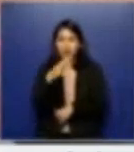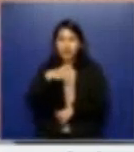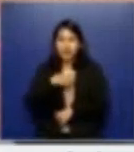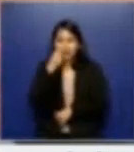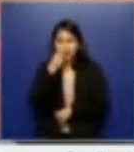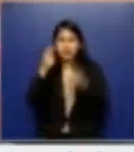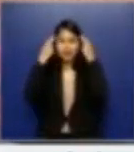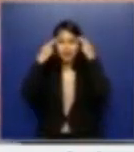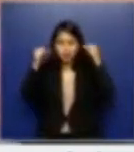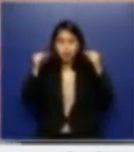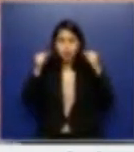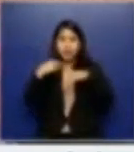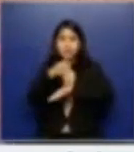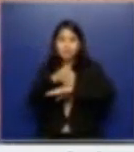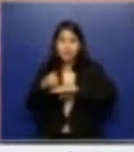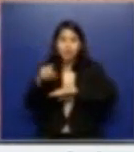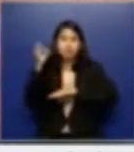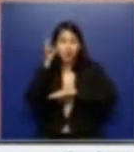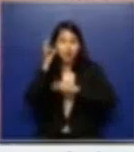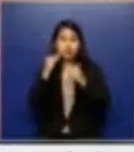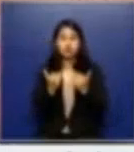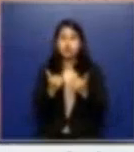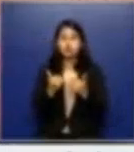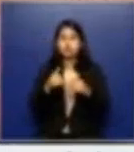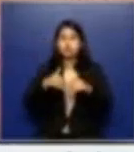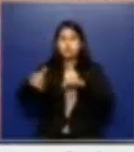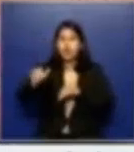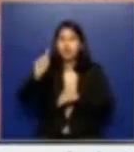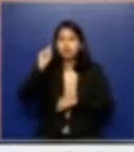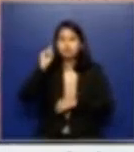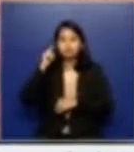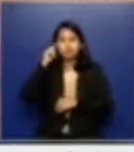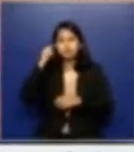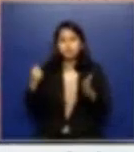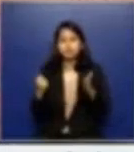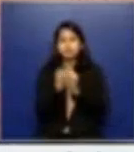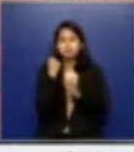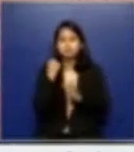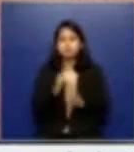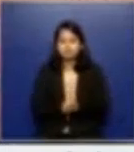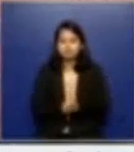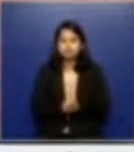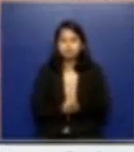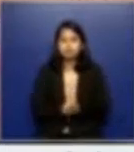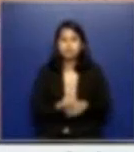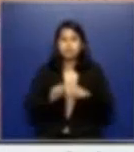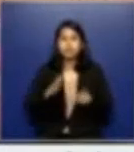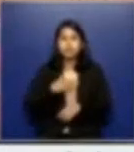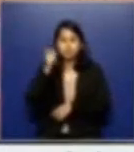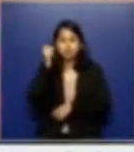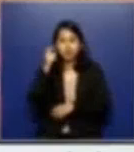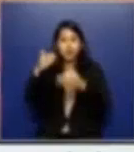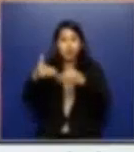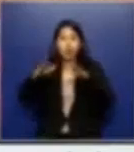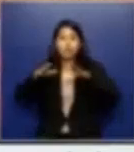ายกรัฐมนตรีนั่งฟังก็ท่านไม่อยู่ก็เสียดายครับแต่เข้าใจว่าท่านนั่งฟังอยู่ในห้องรับร